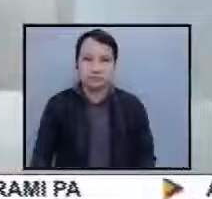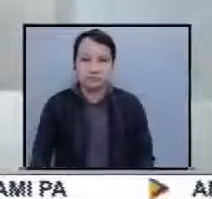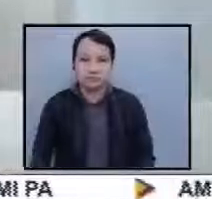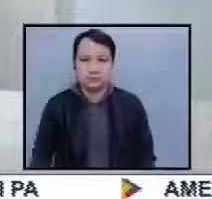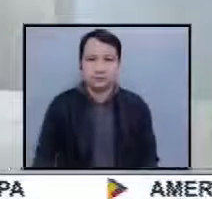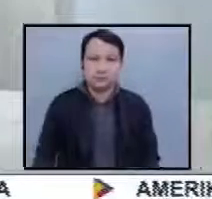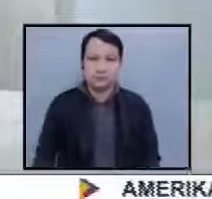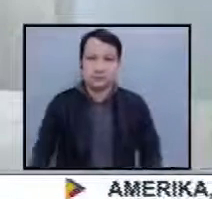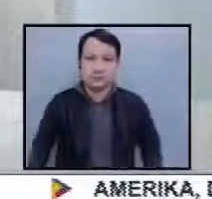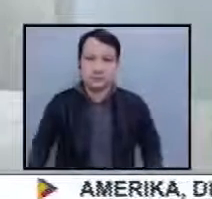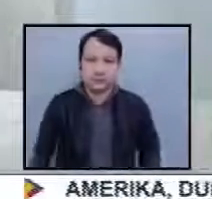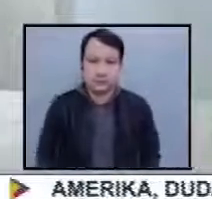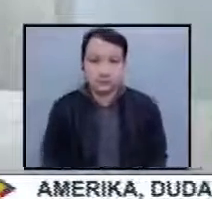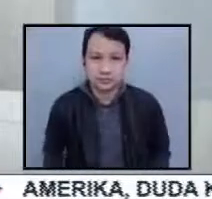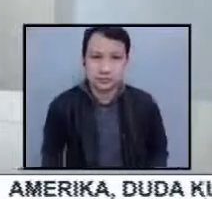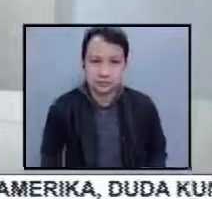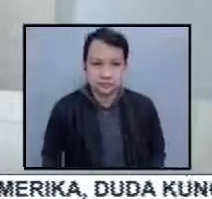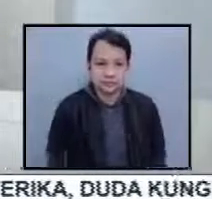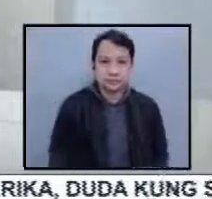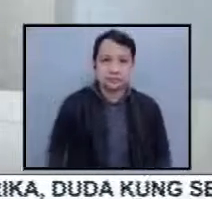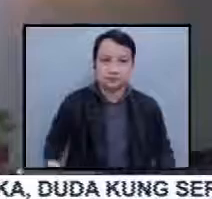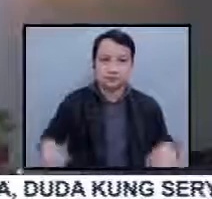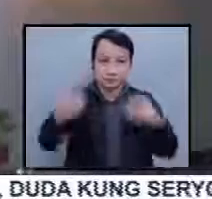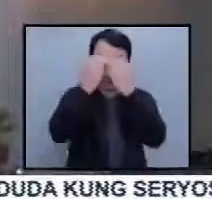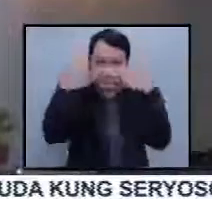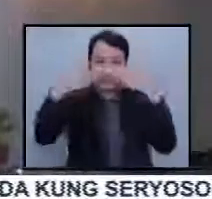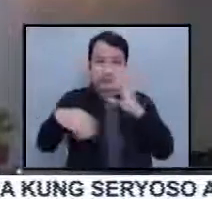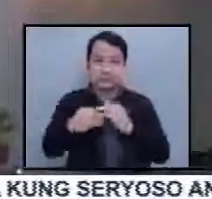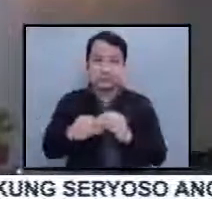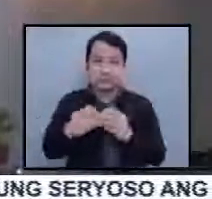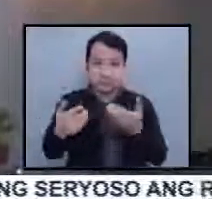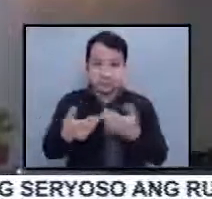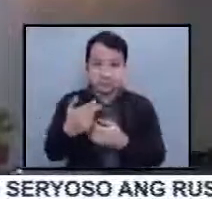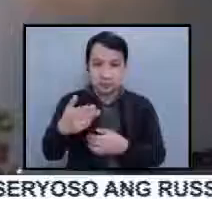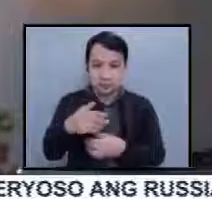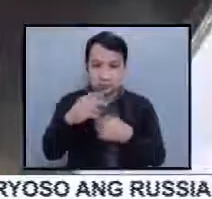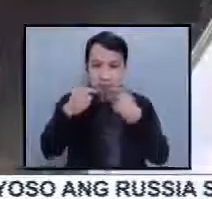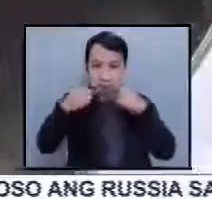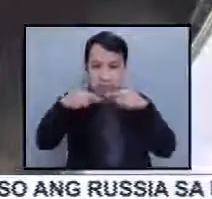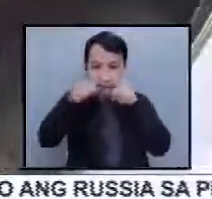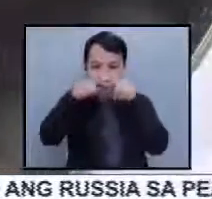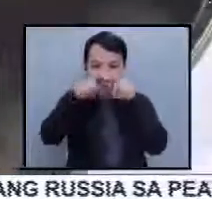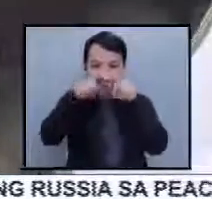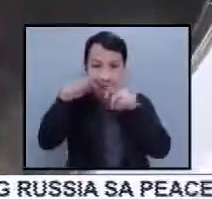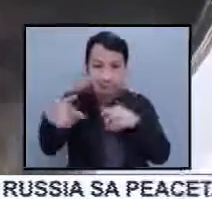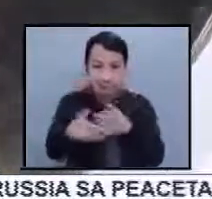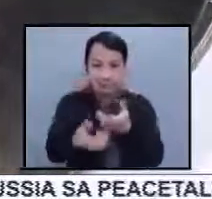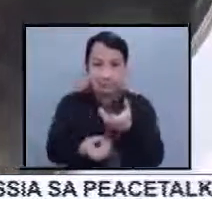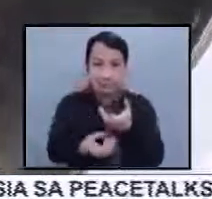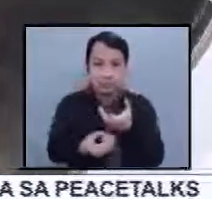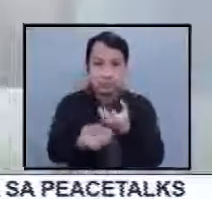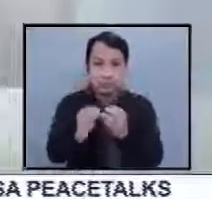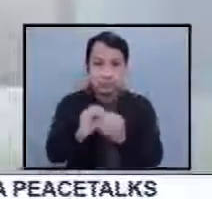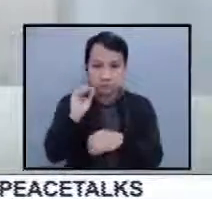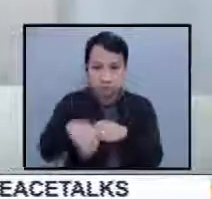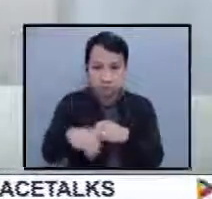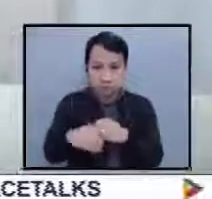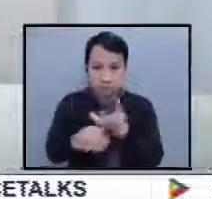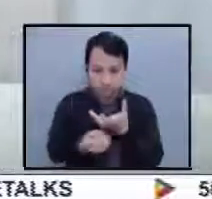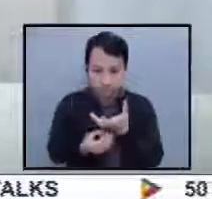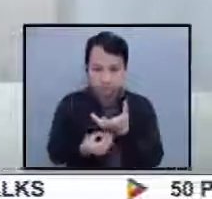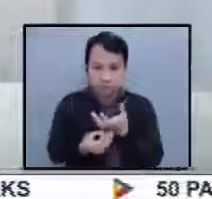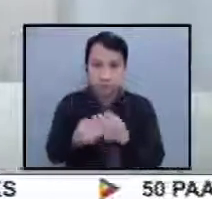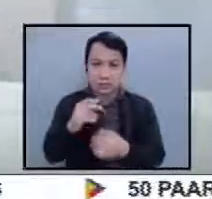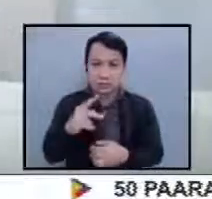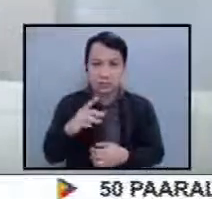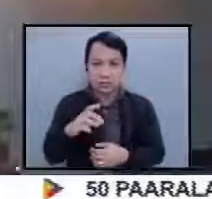Ihuhuli na po natin ilagay ang ating hipon o yung ating supo dahil ayaw naman po natin ma-overcook yung ating prawns. Now,